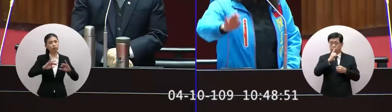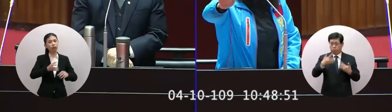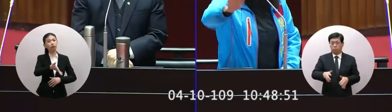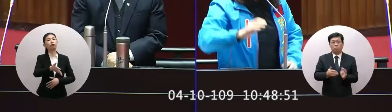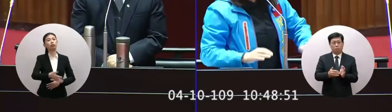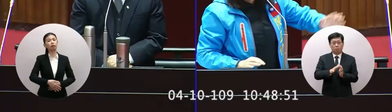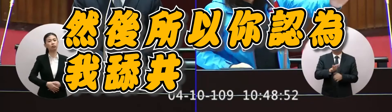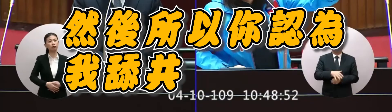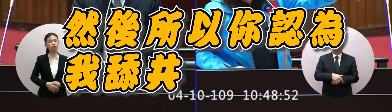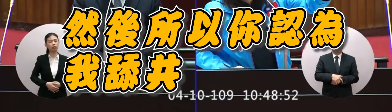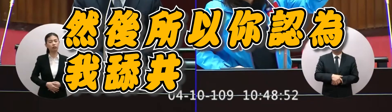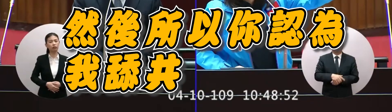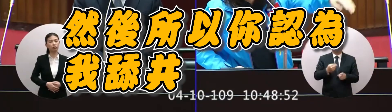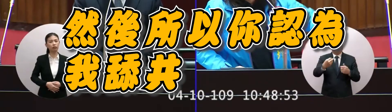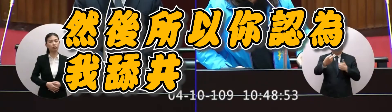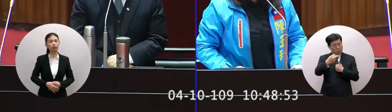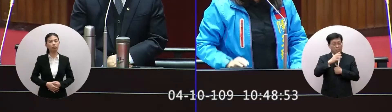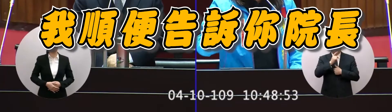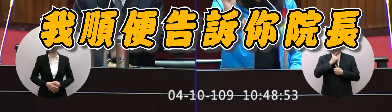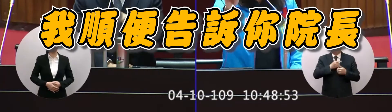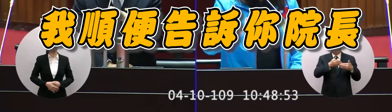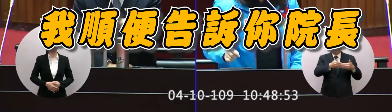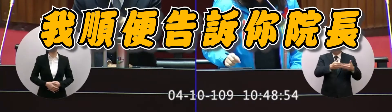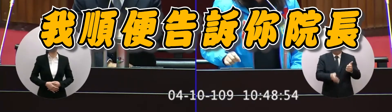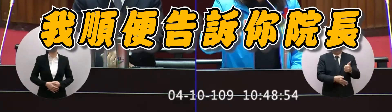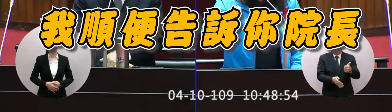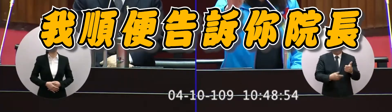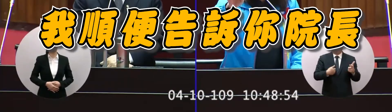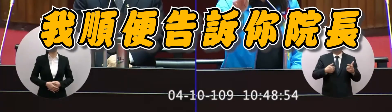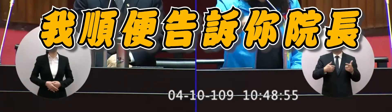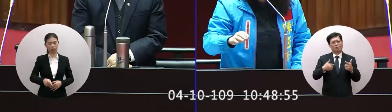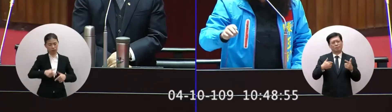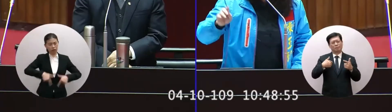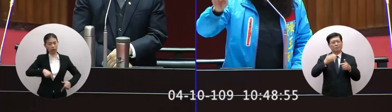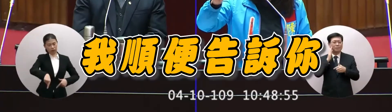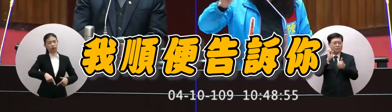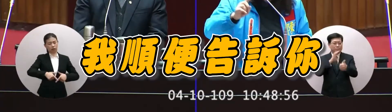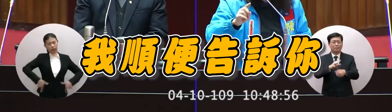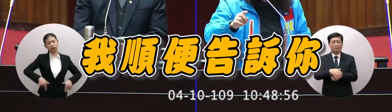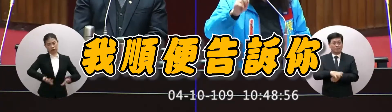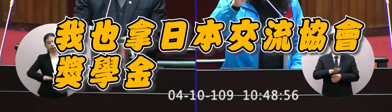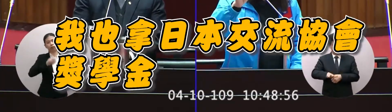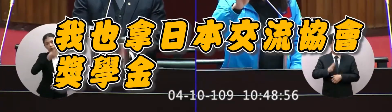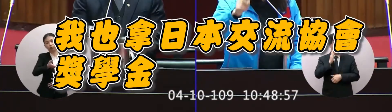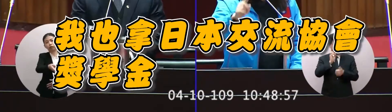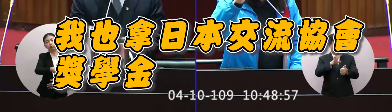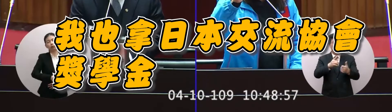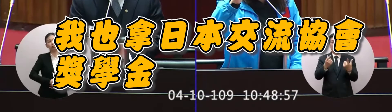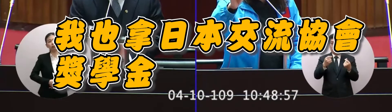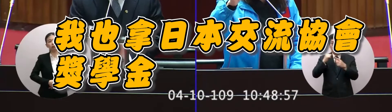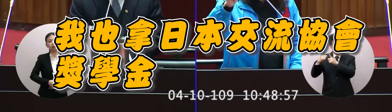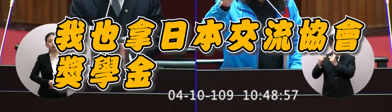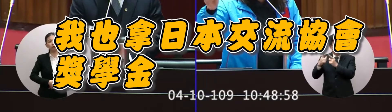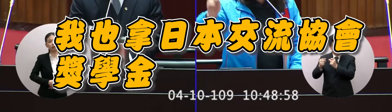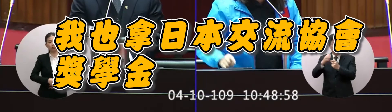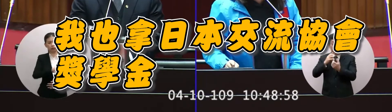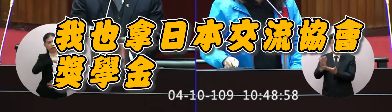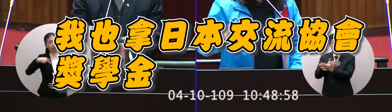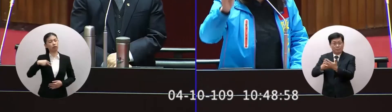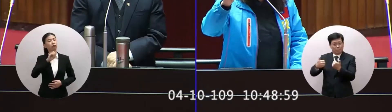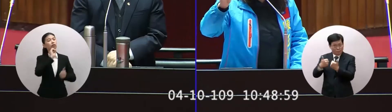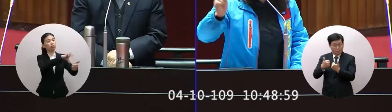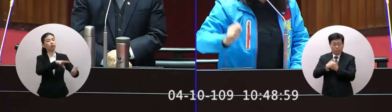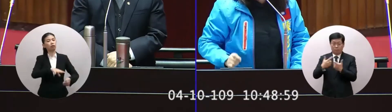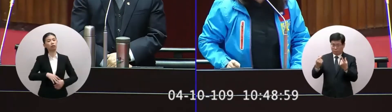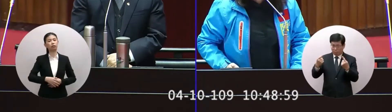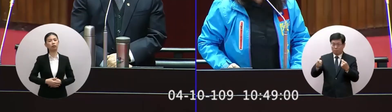来。然后，所以你认为我舔共？我顺便告诉你，院长，我顺便告诉你，我也拿日本交流协会的奖金，